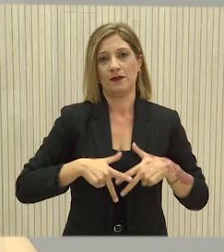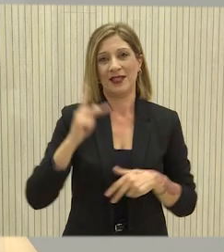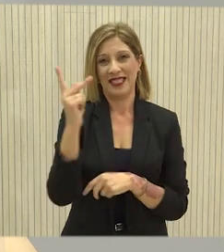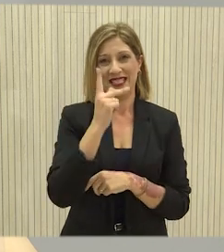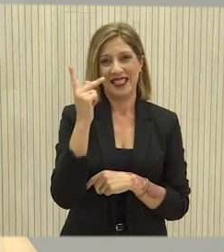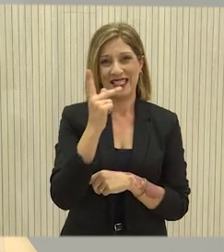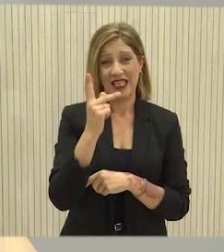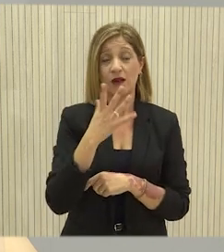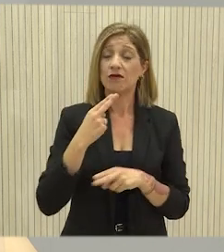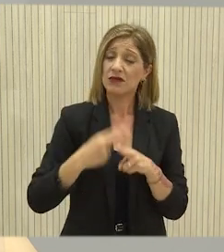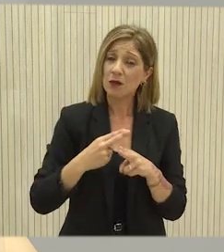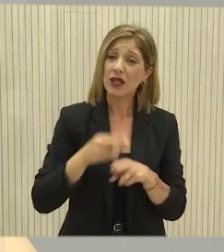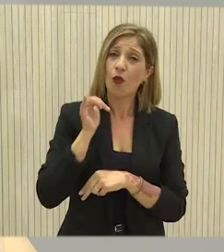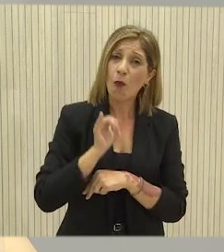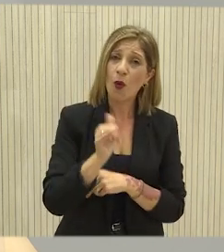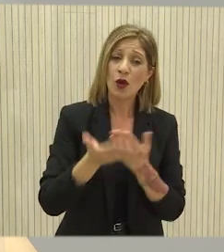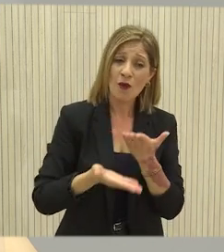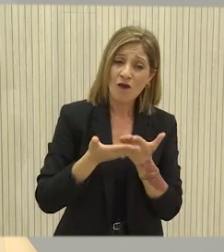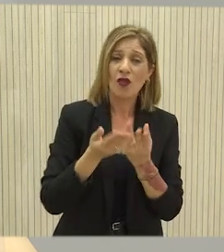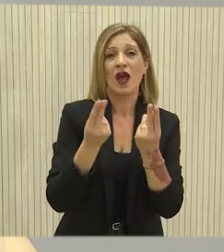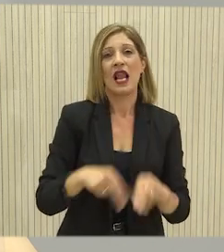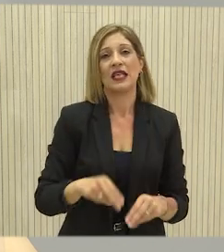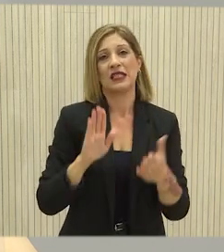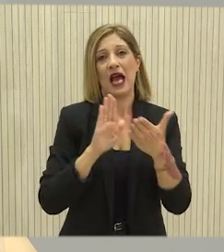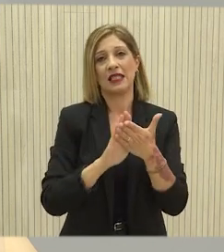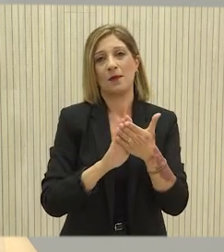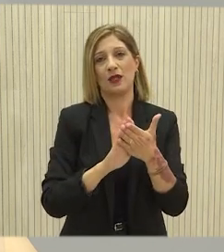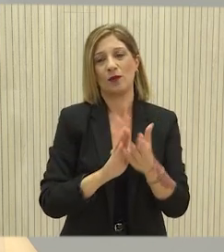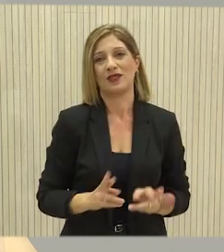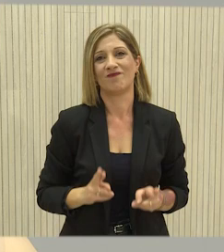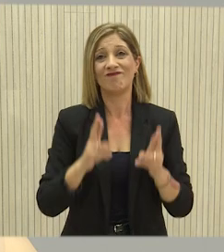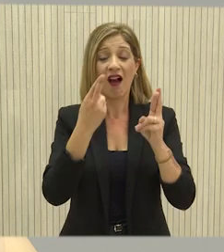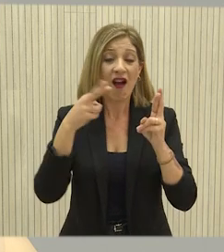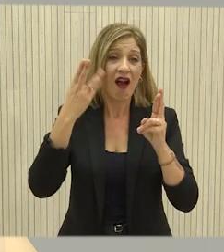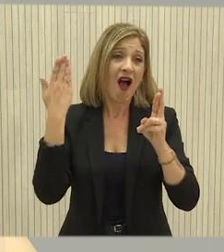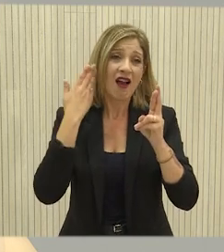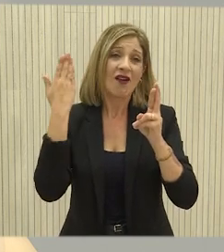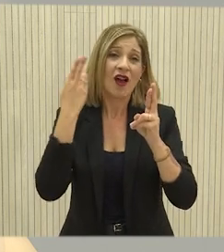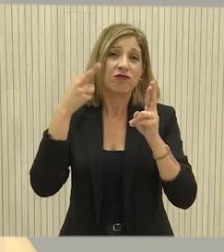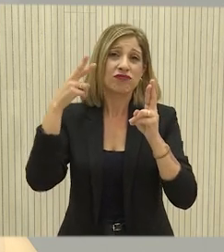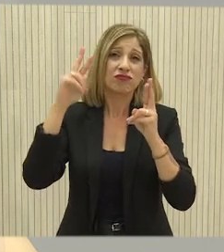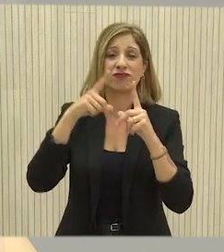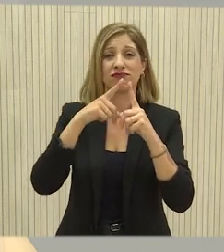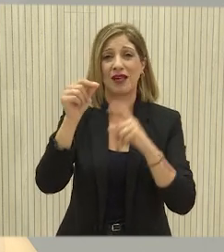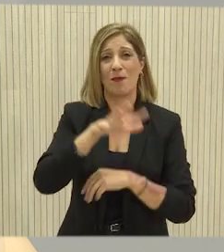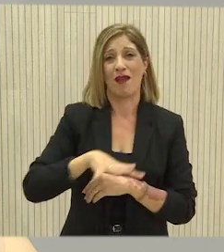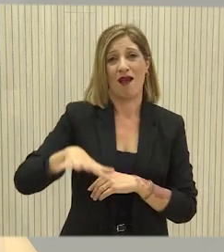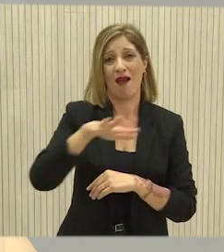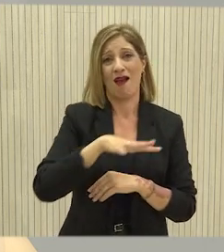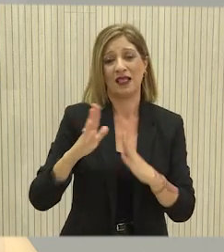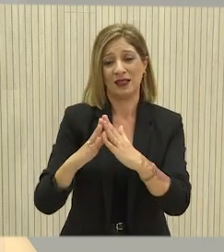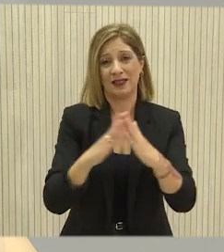νοικοκυριών, αλλά και μόνιμες ουσιαστικές λύσεις αντιμετώπισης της ενεργειακής ακρίβειας που ταλανίζει τα κυπριακά νοικοκυριά τα τελευταία